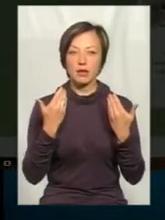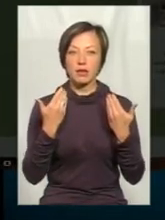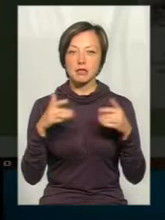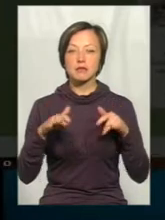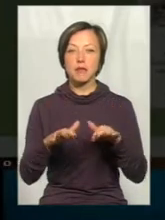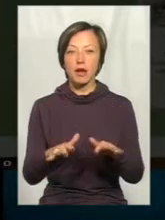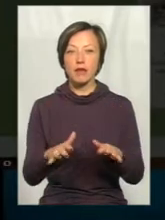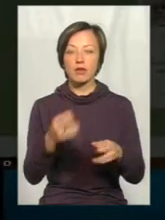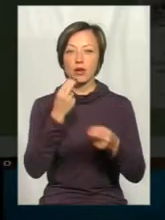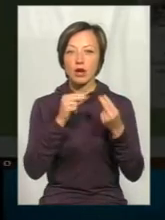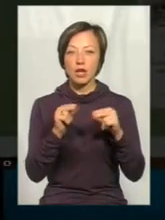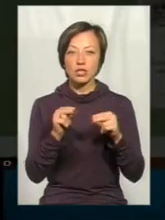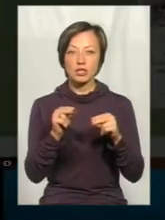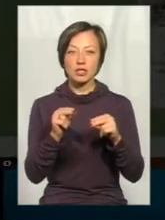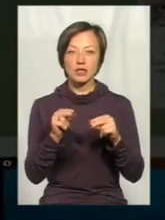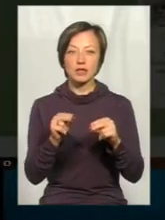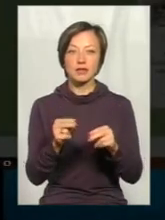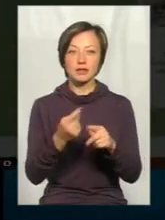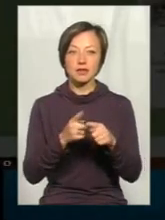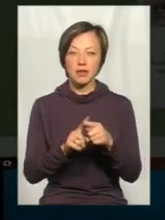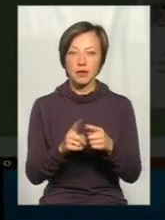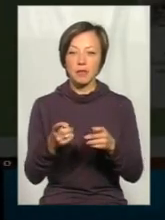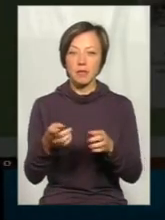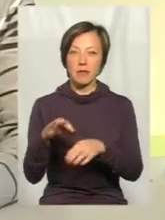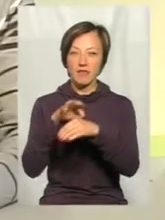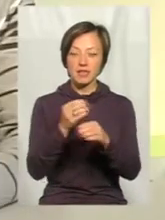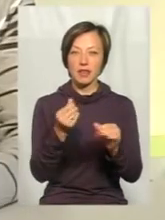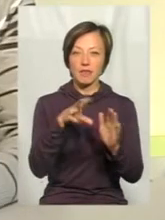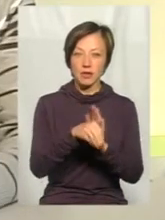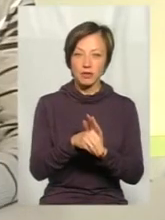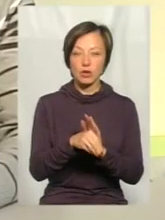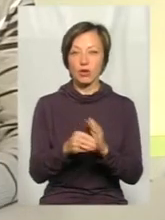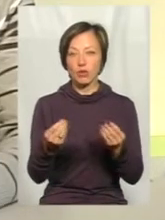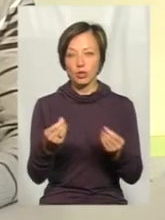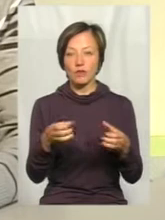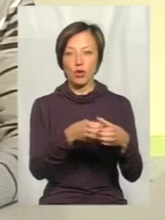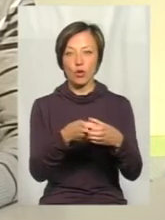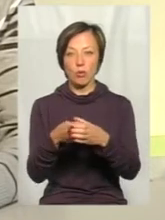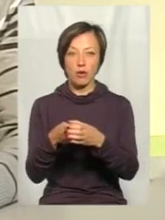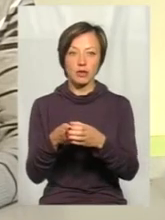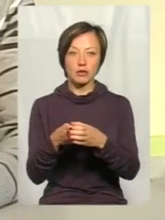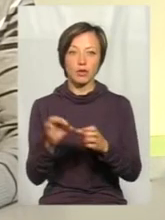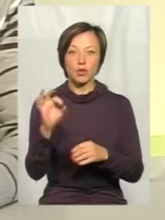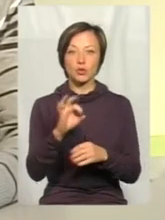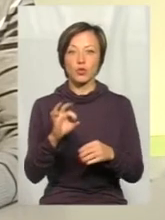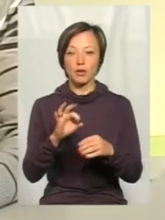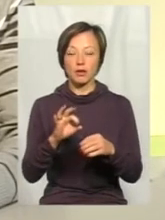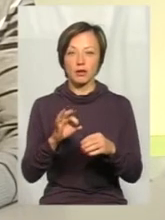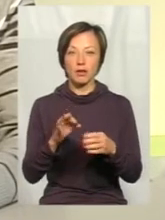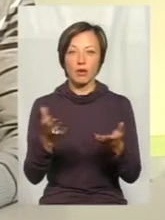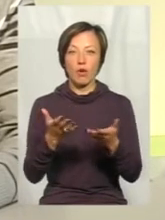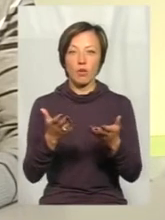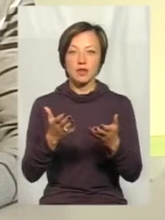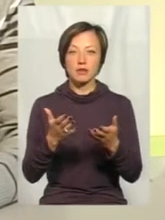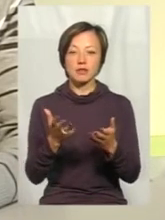ну, кажучи, треба принести все, гроші там, інвестора, і при цьому ну, від громад нуль якоїсь віддачі.